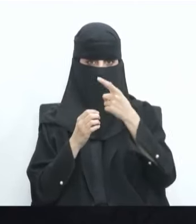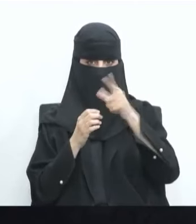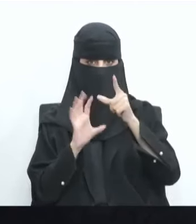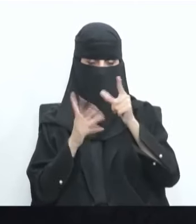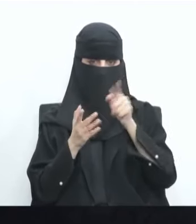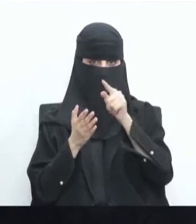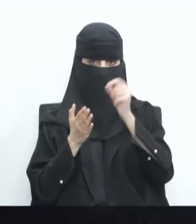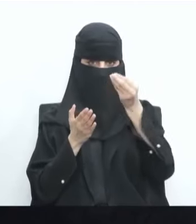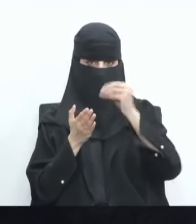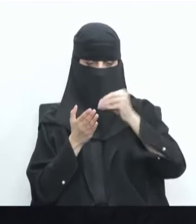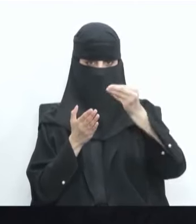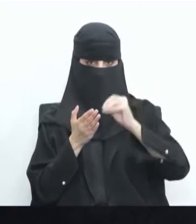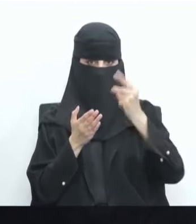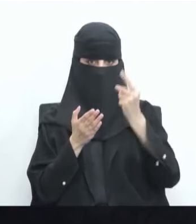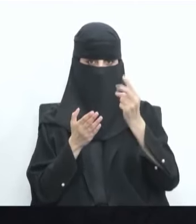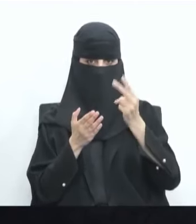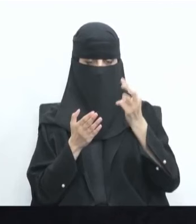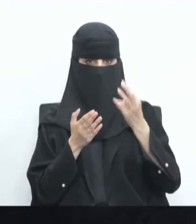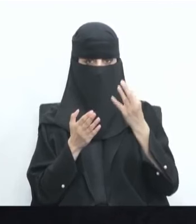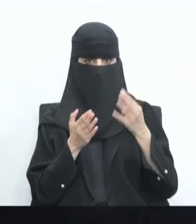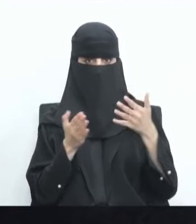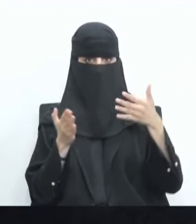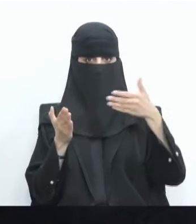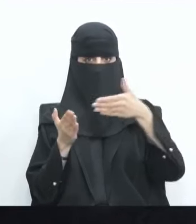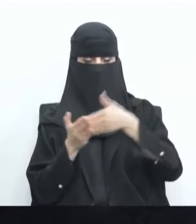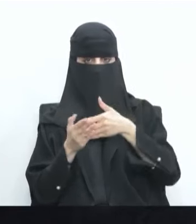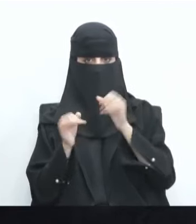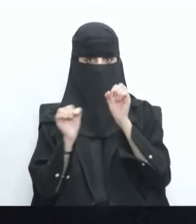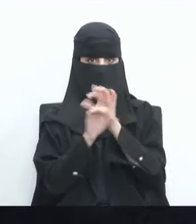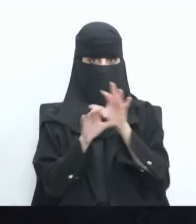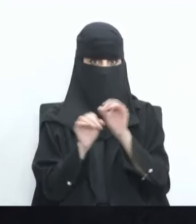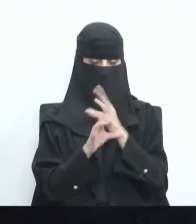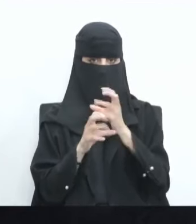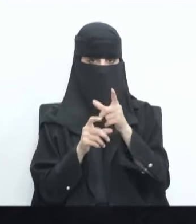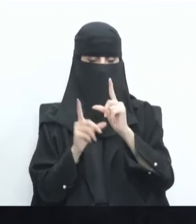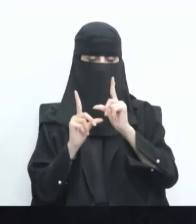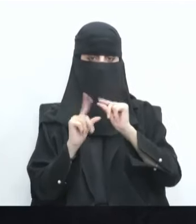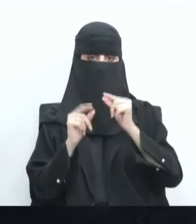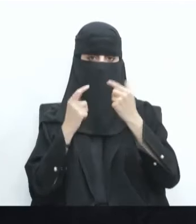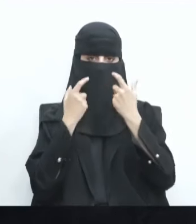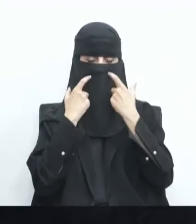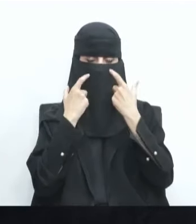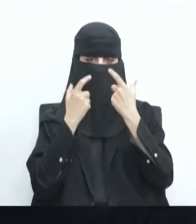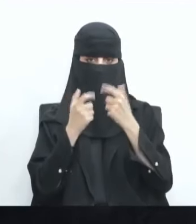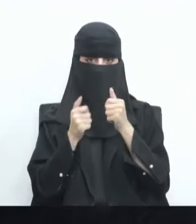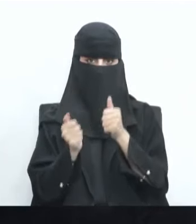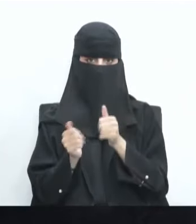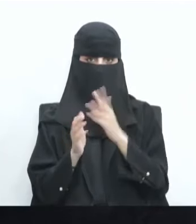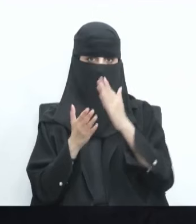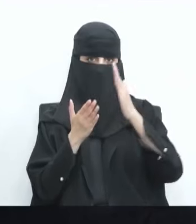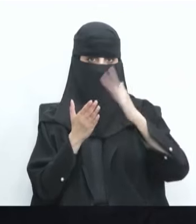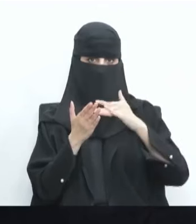وبحسب ما حصلتم عليه من النقاط وكما ذكرنا ان كنتم حصلتم على